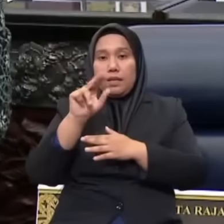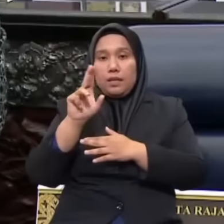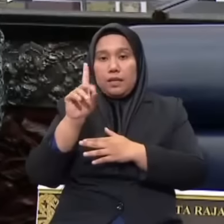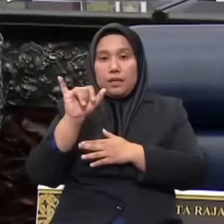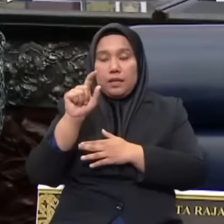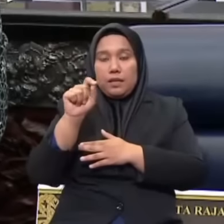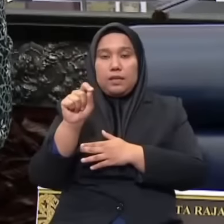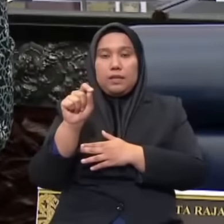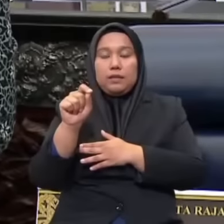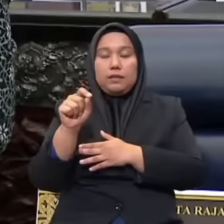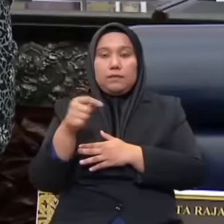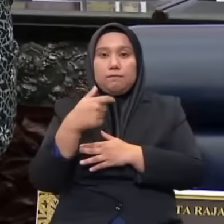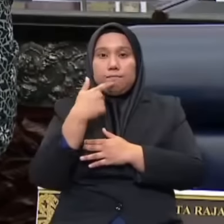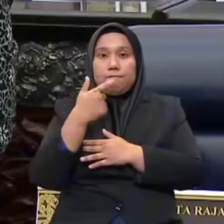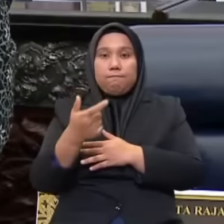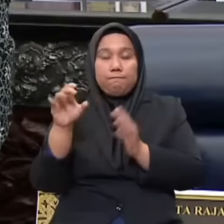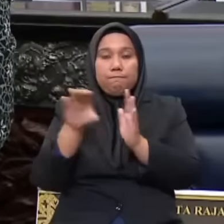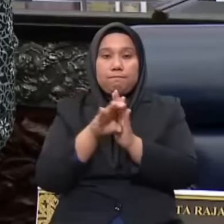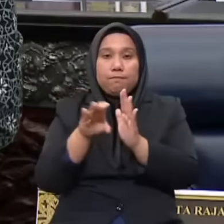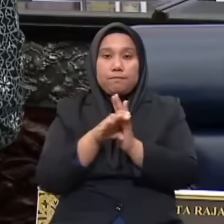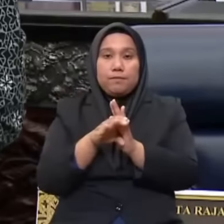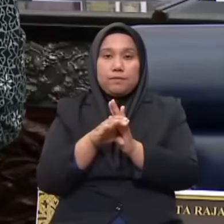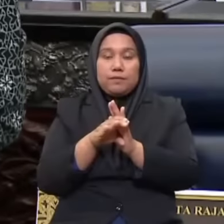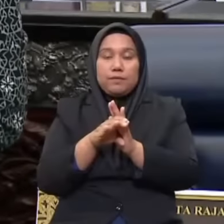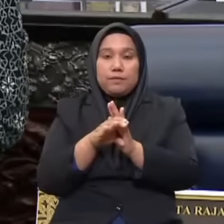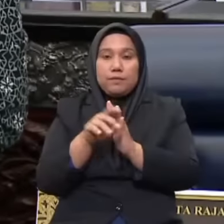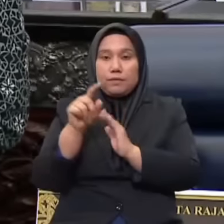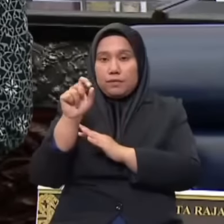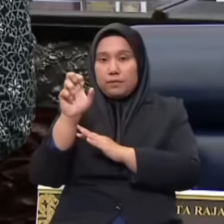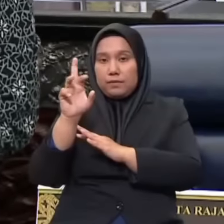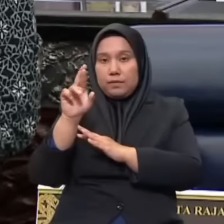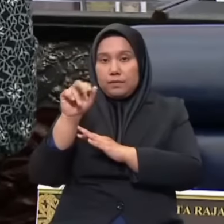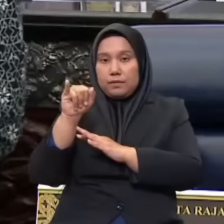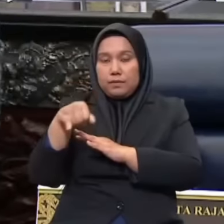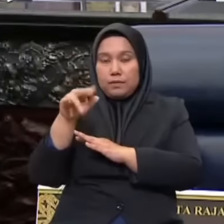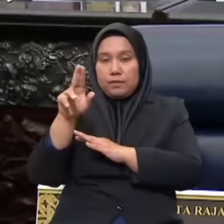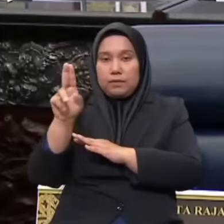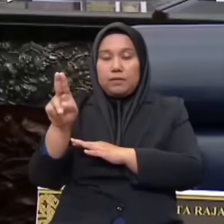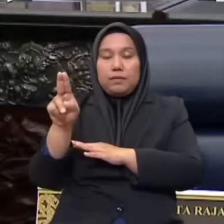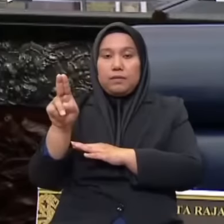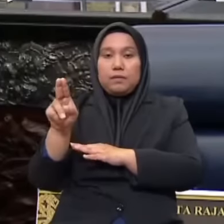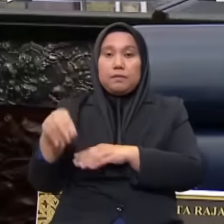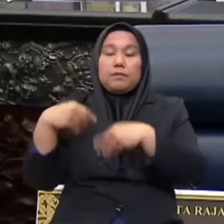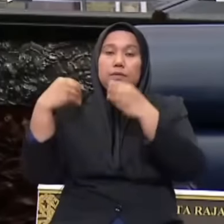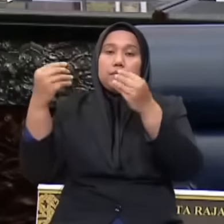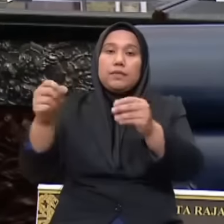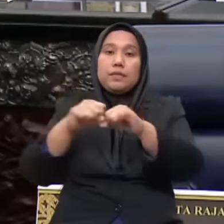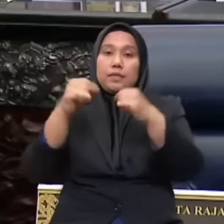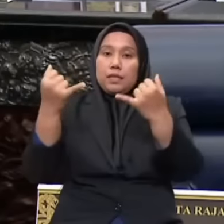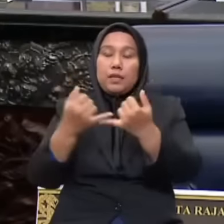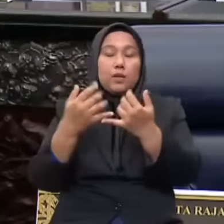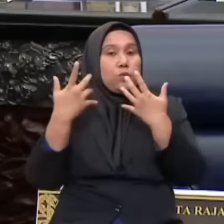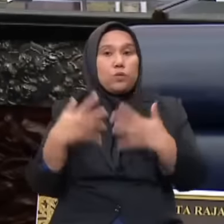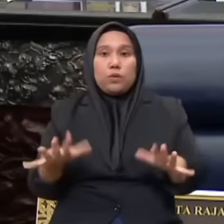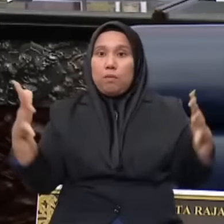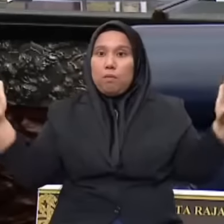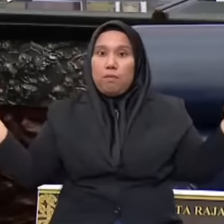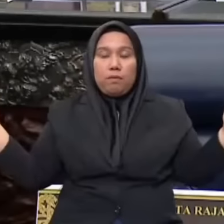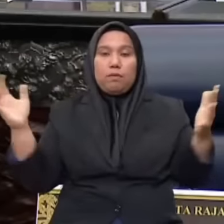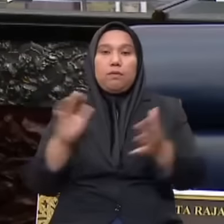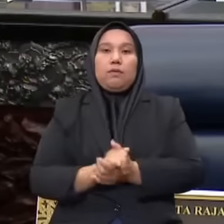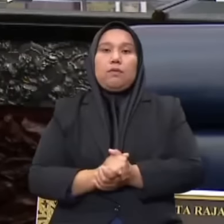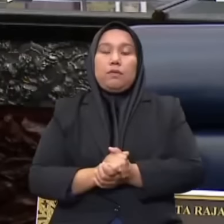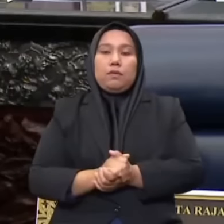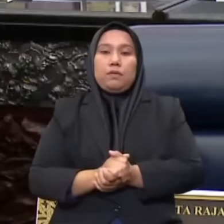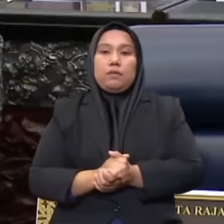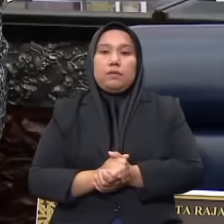yang dilaksanakan, contohnya melalui Teraju, ada yang diberikan kepada syarikat-syarikat yang memang dah besar, dah hartawan.